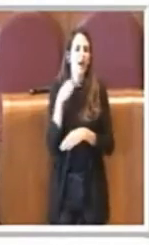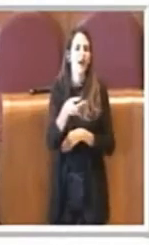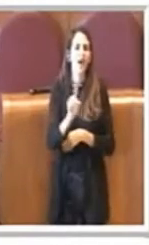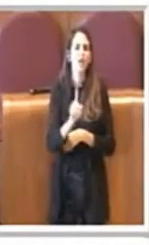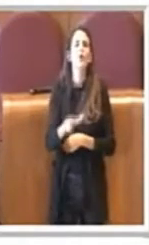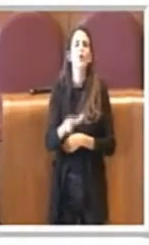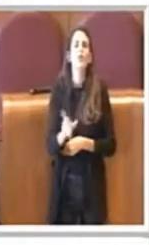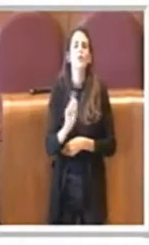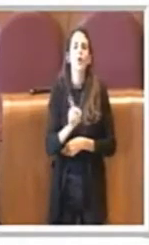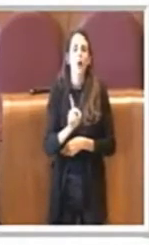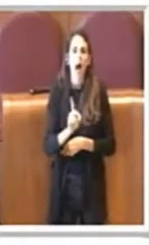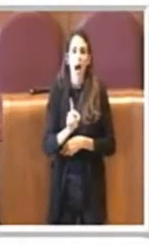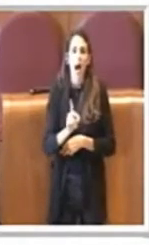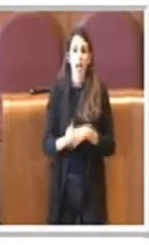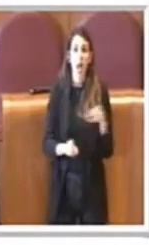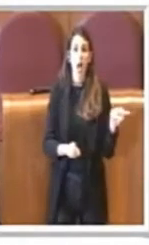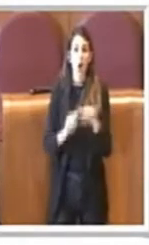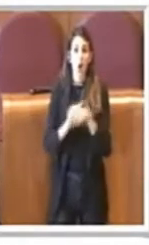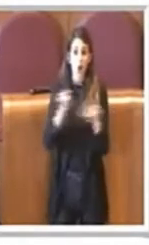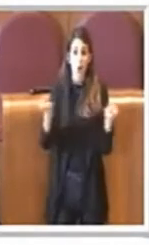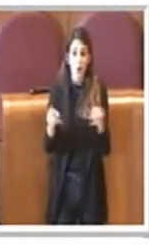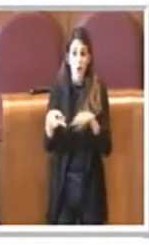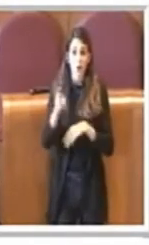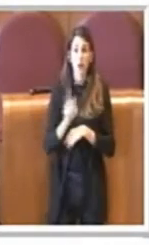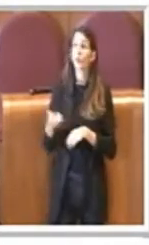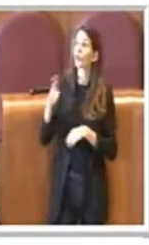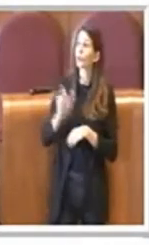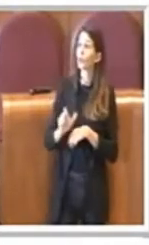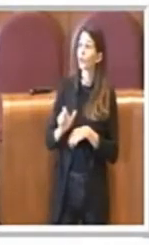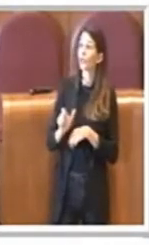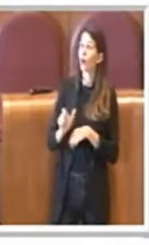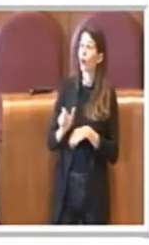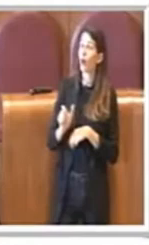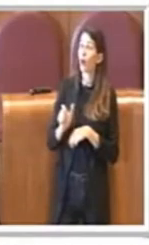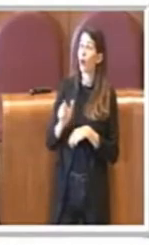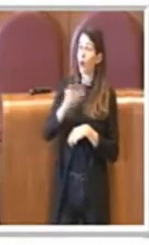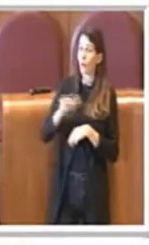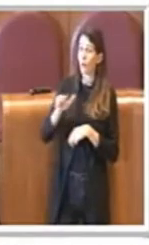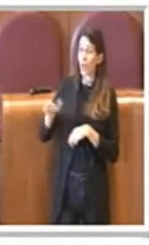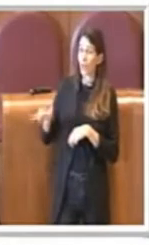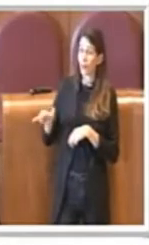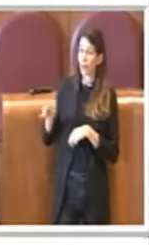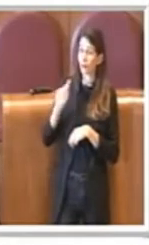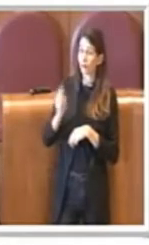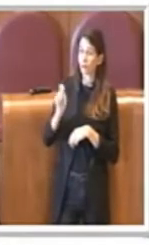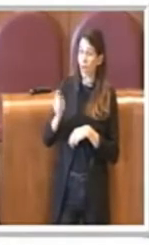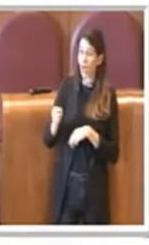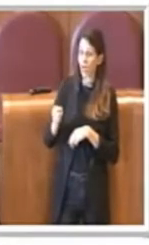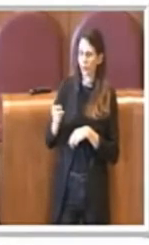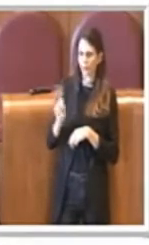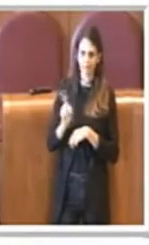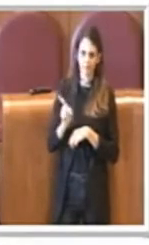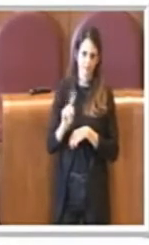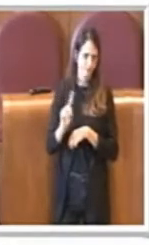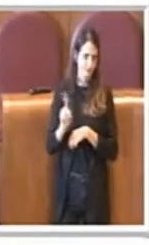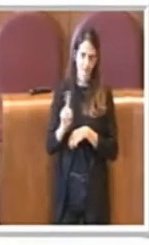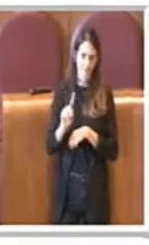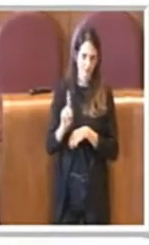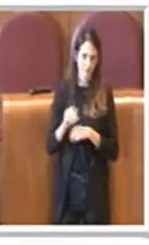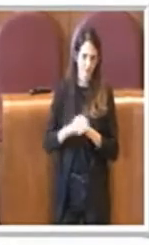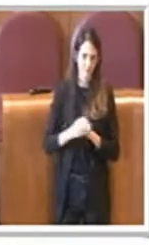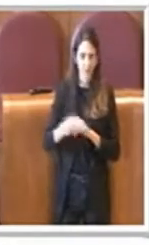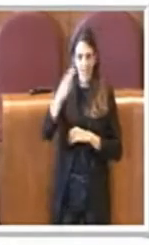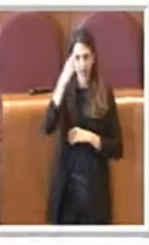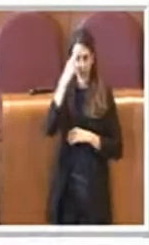storico perché la sosta tariffata è attiva. Anche perché ricordiamoci sempre che parliamo di